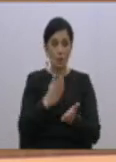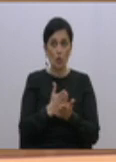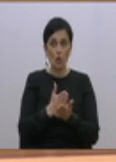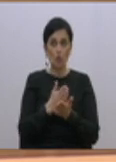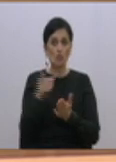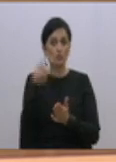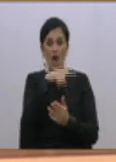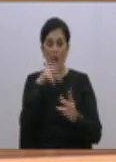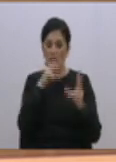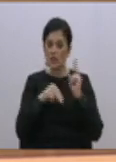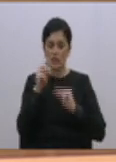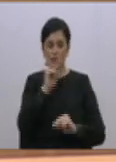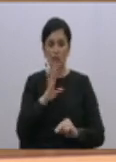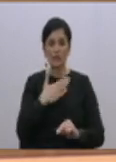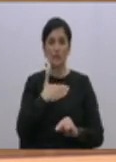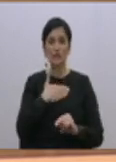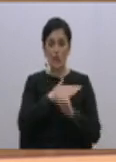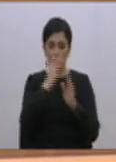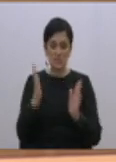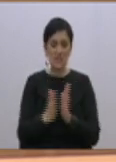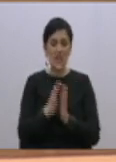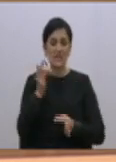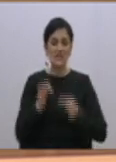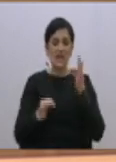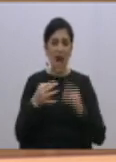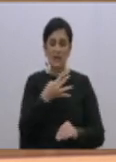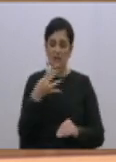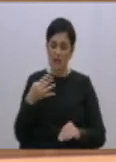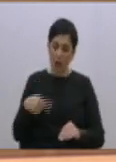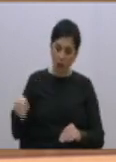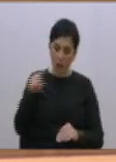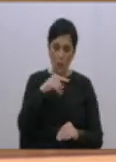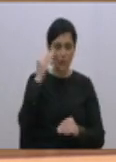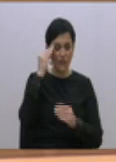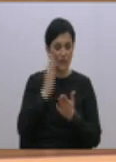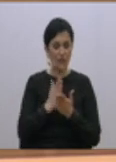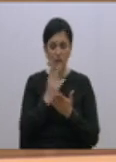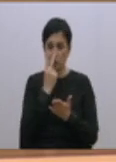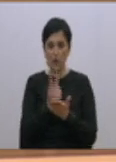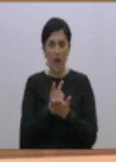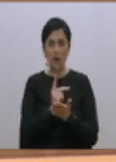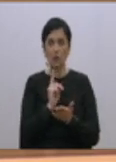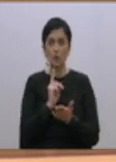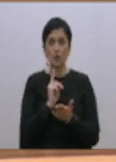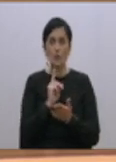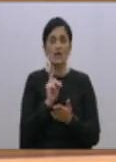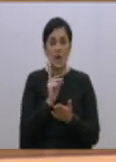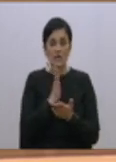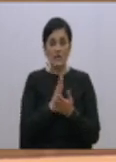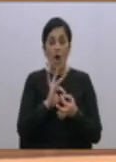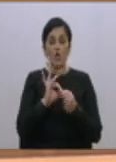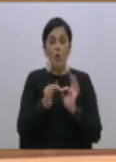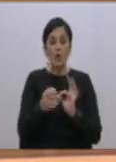არ ჩათვალოს, რომ ჩვენ მთლიანად სასამართლო კორპუსზე გვაქვს იგივე შთაბეჭდილება და შეხედულება, რაც გვაქვს კონკრეტულად